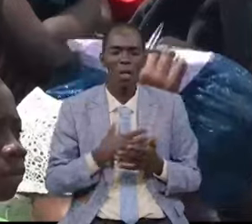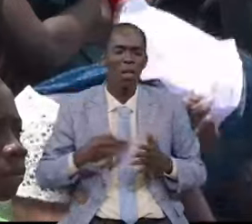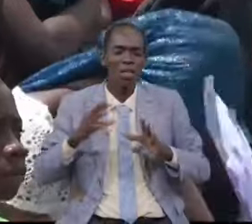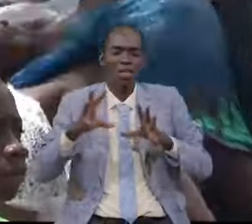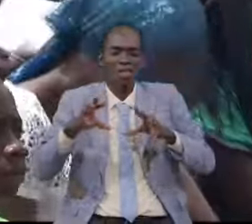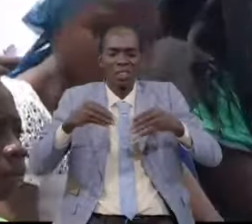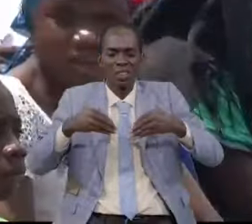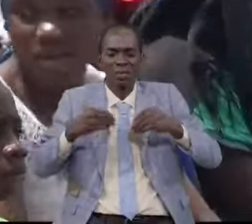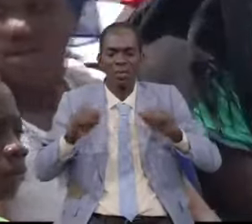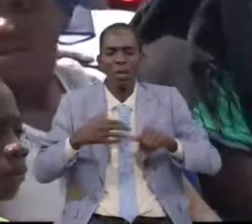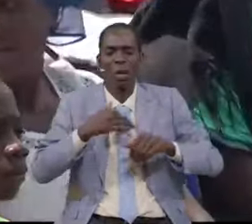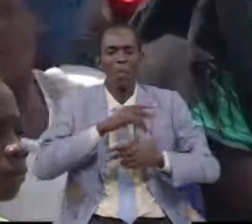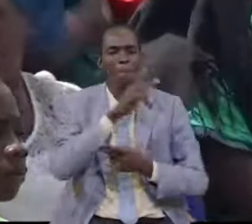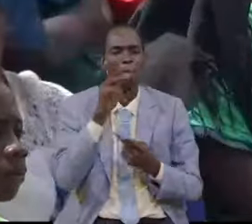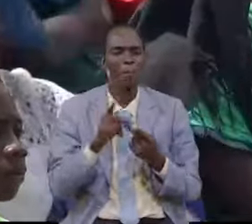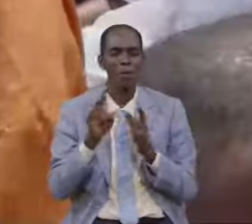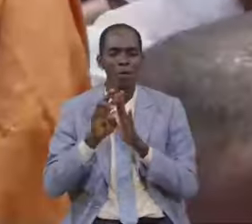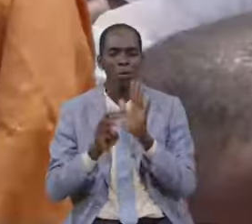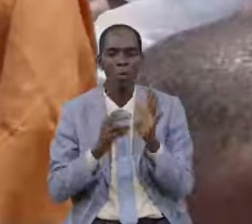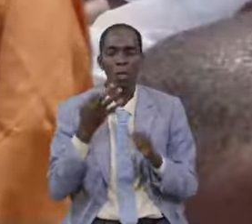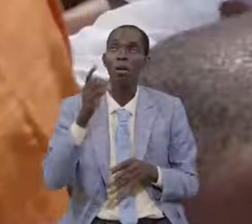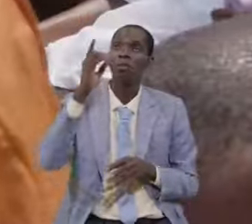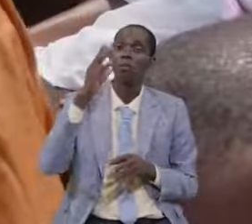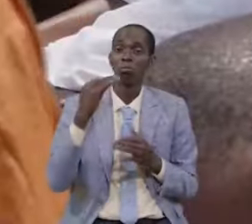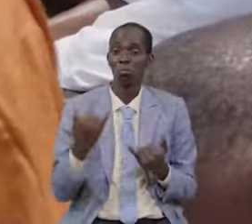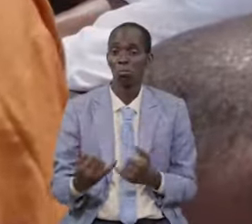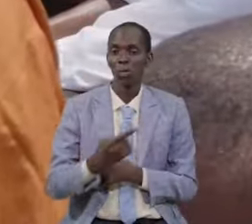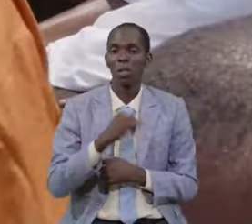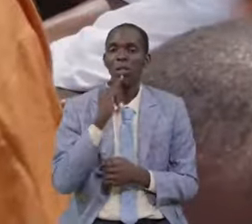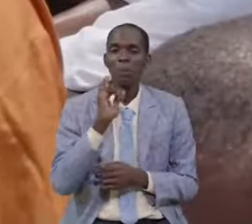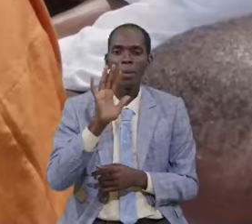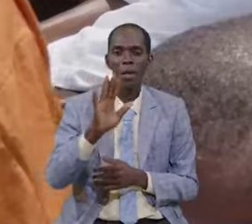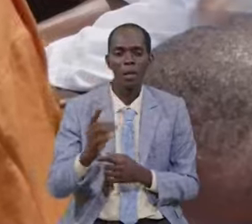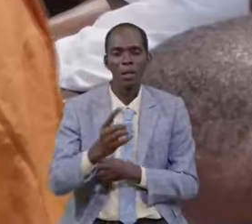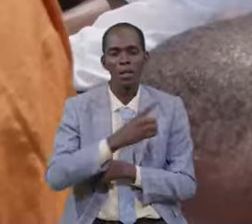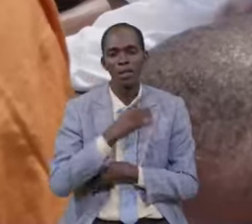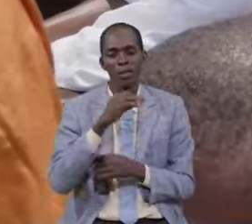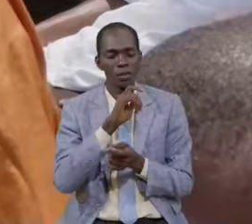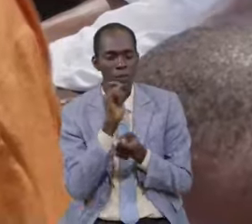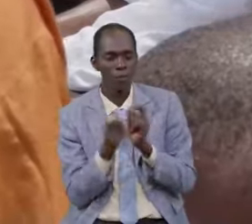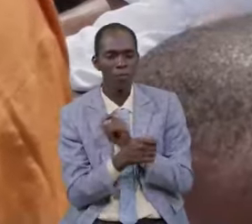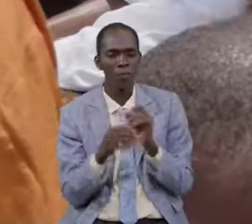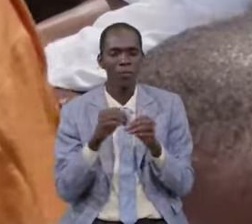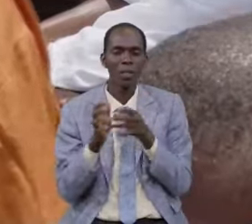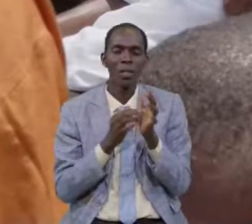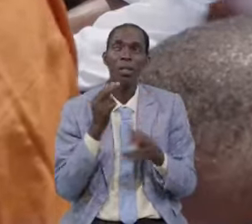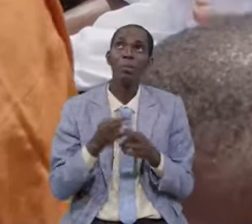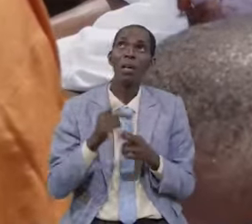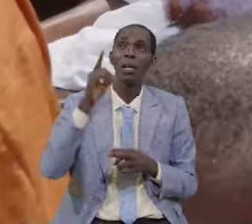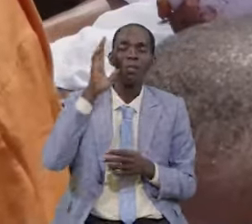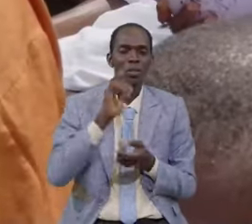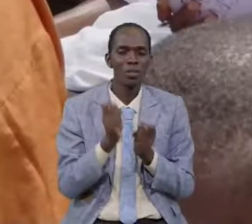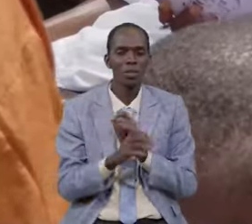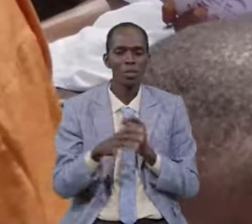parfait. Aujourd'hui, c'est le jour de ta transformation. Il va transformer ta vie. Il